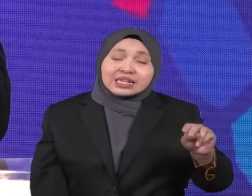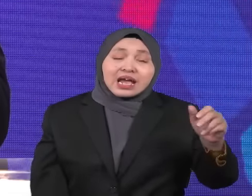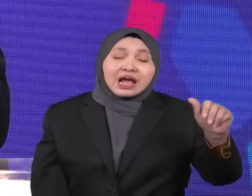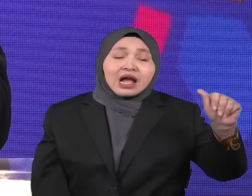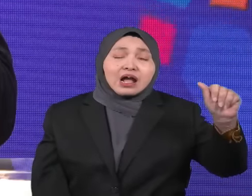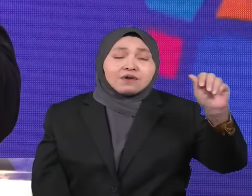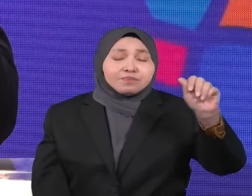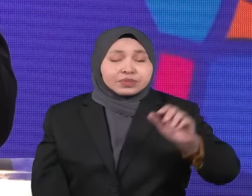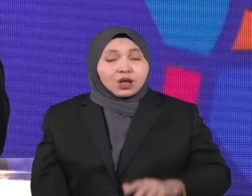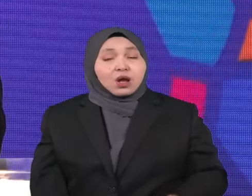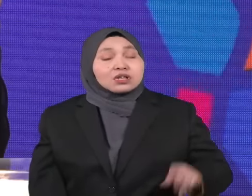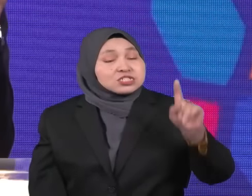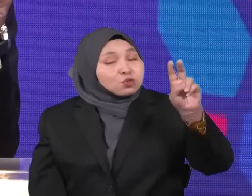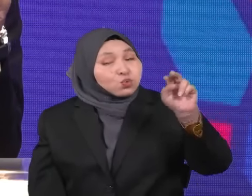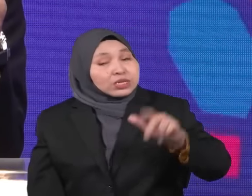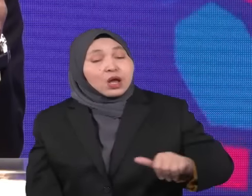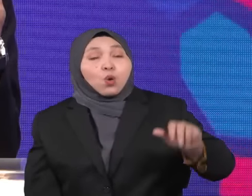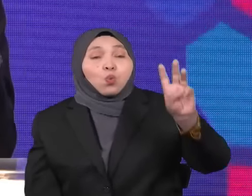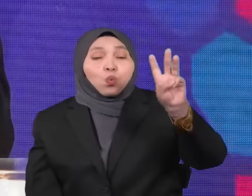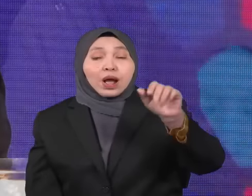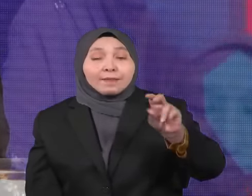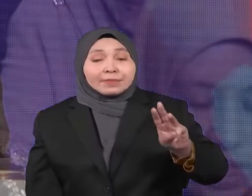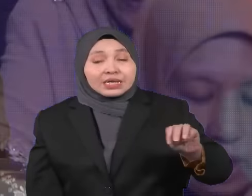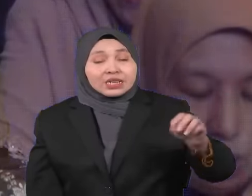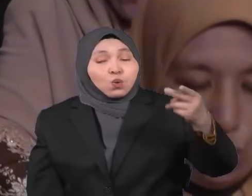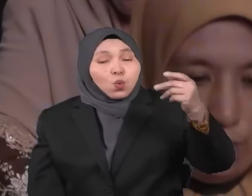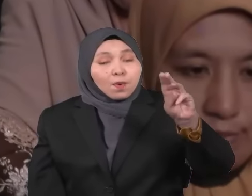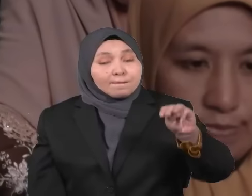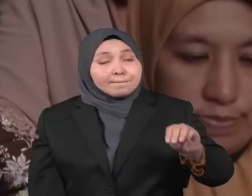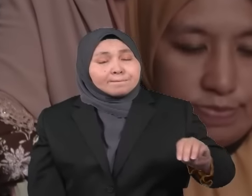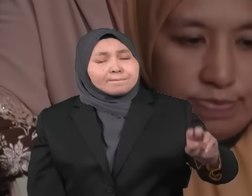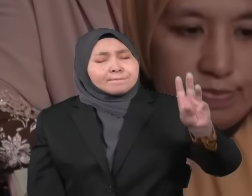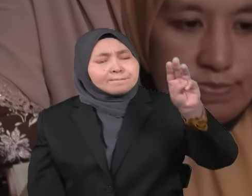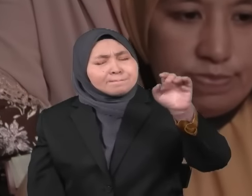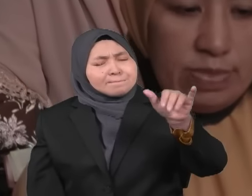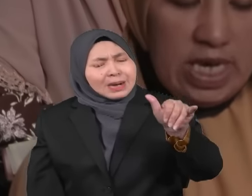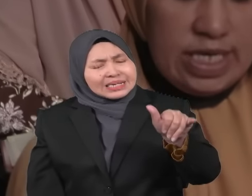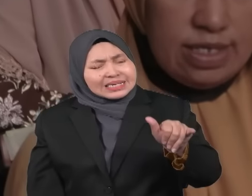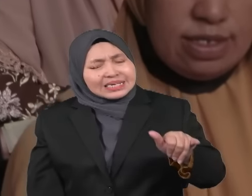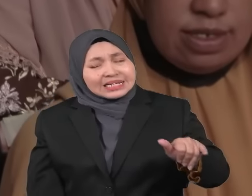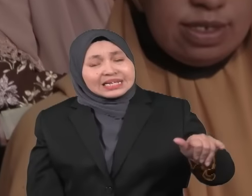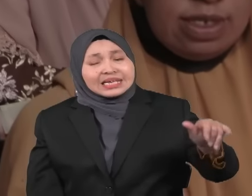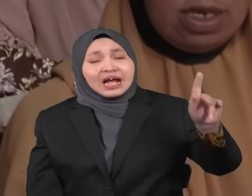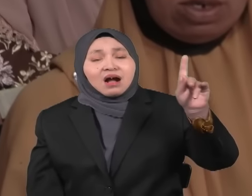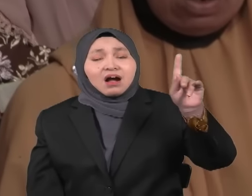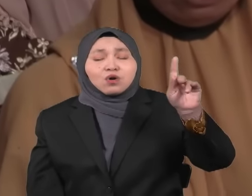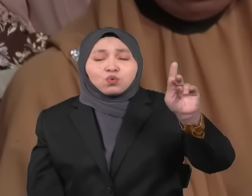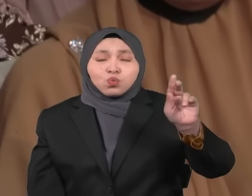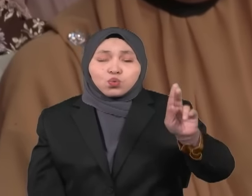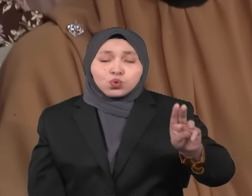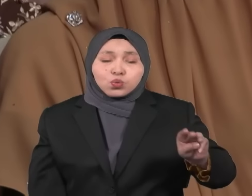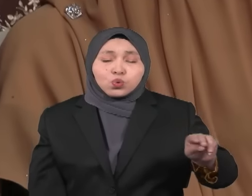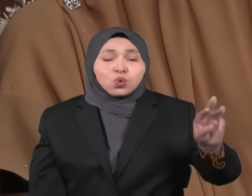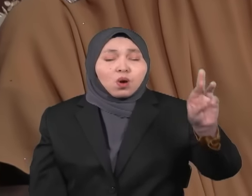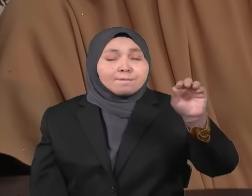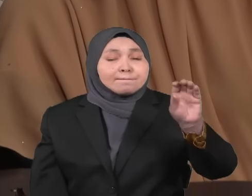atina. Satu, dua, tiga. Wa minhum man